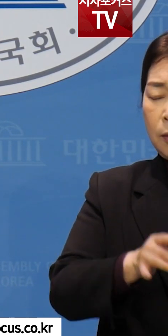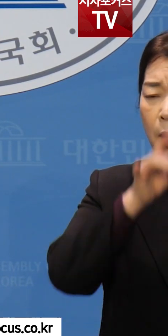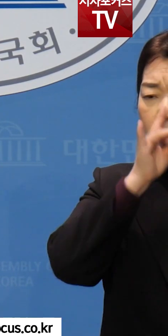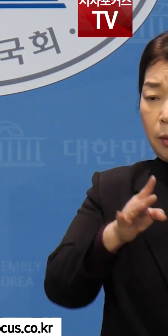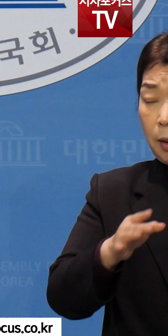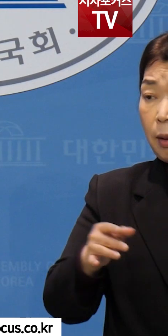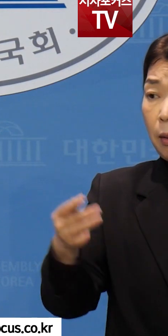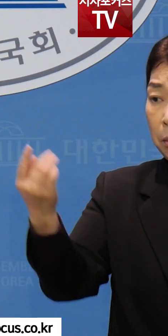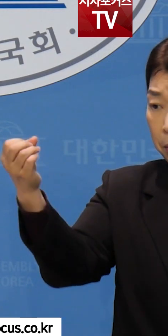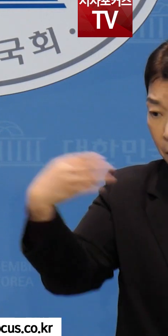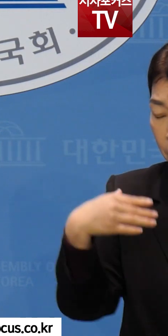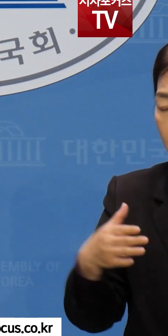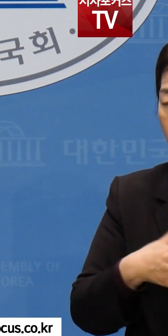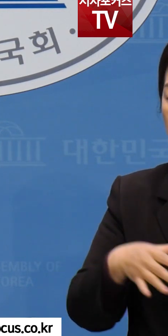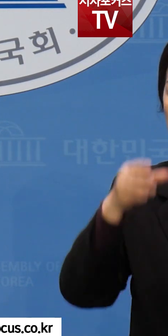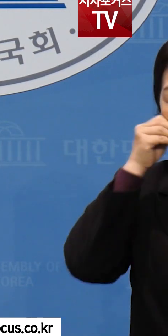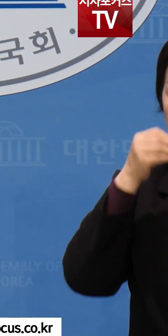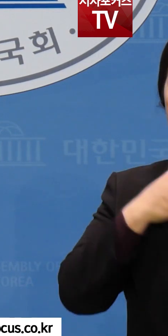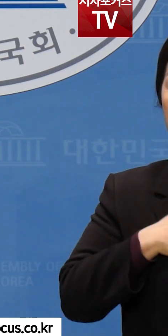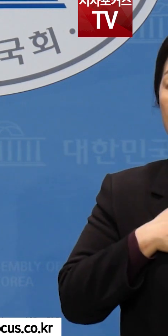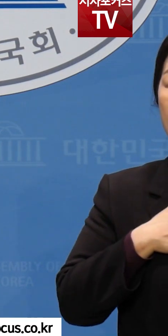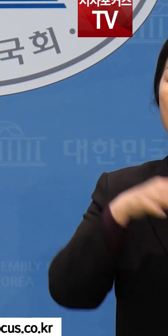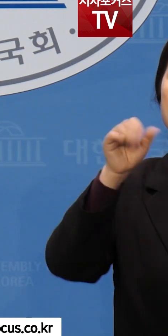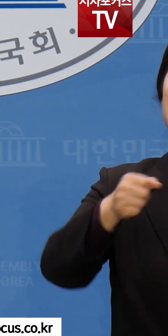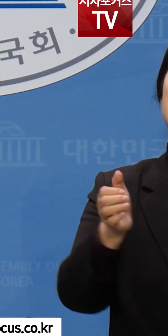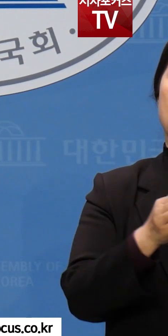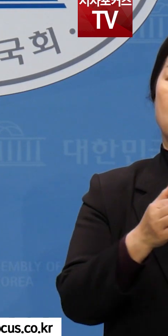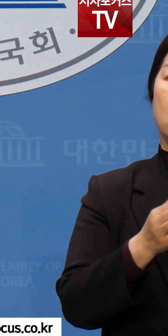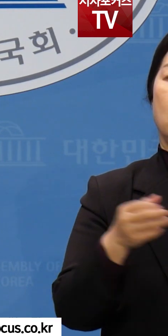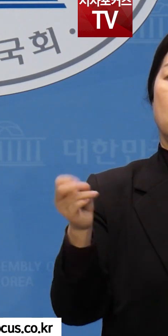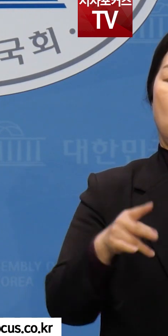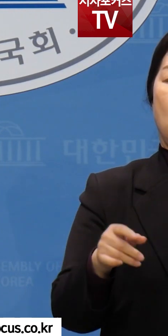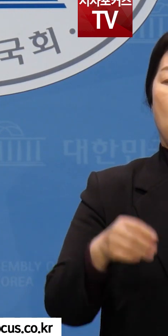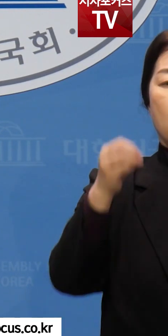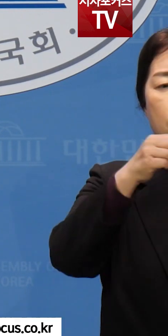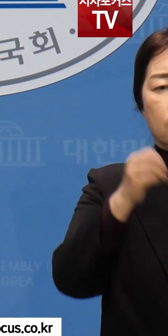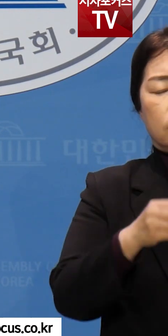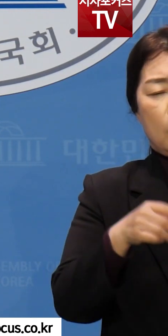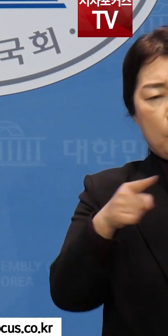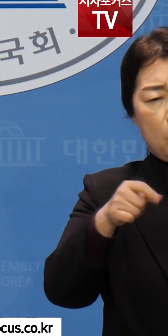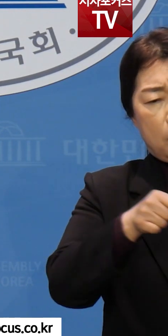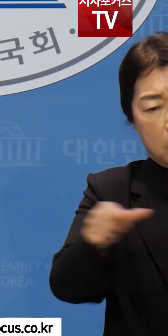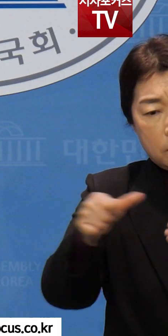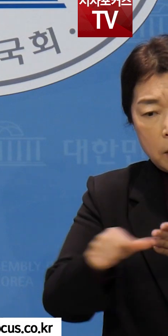수용했으며 정주 여건 조항 삭제도 받아들였습니다.